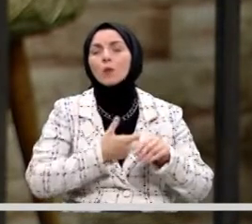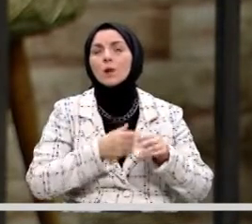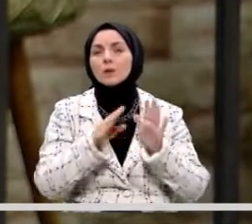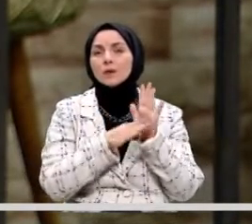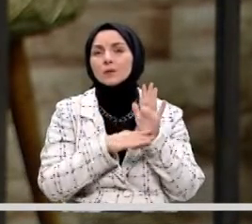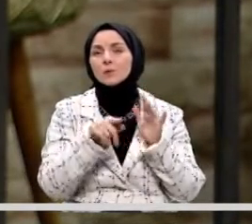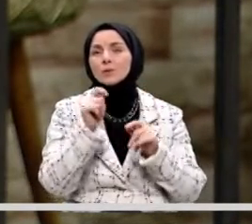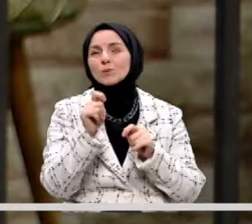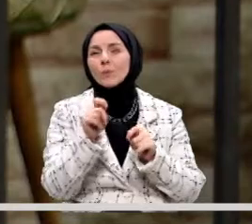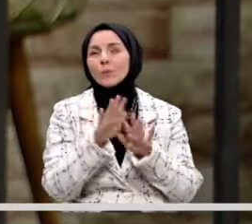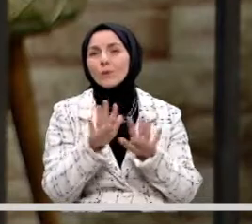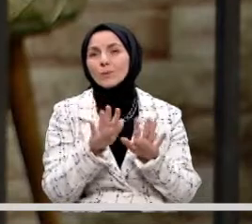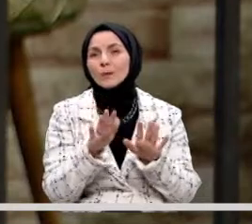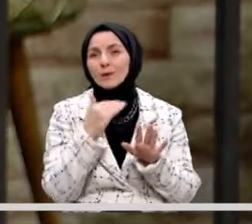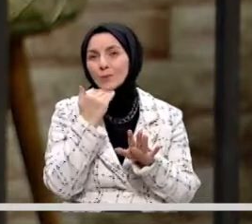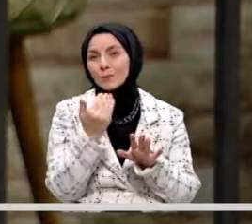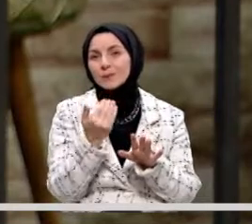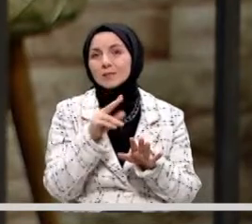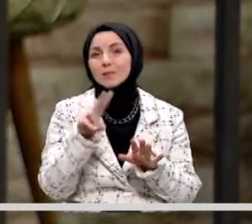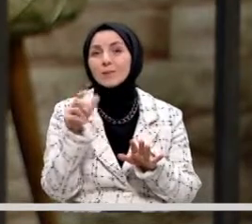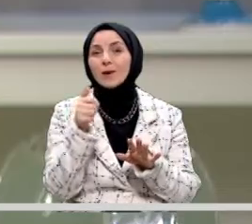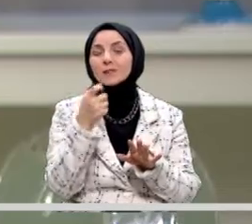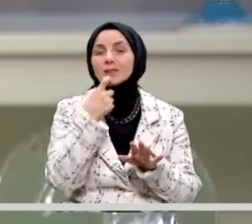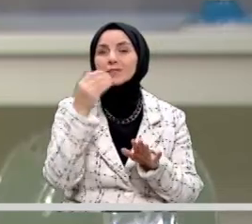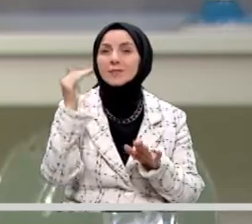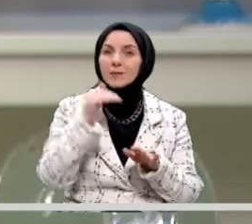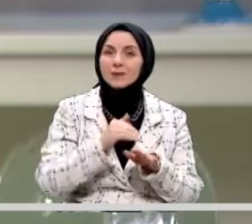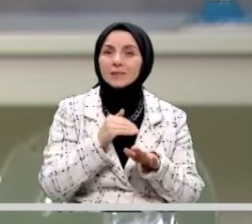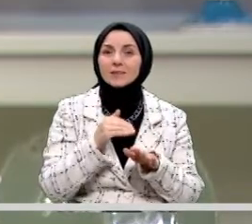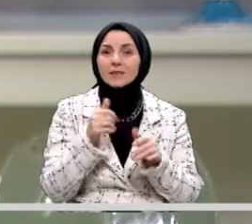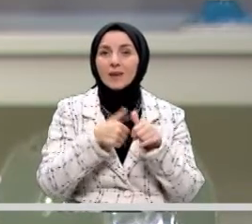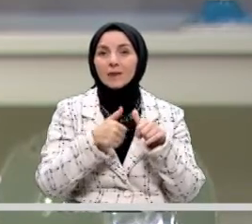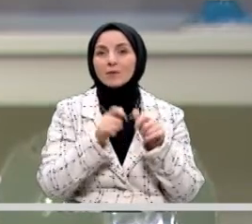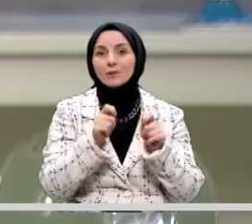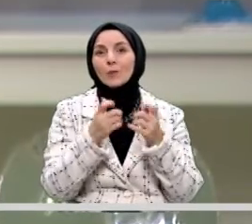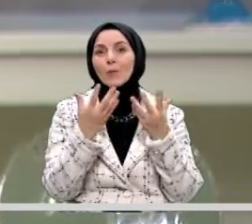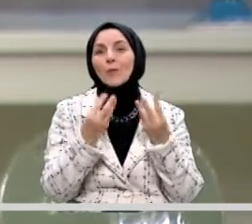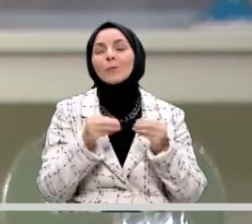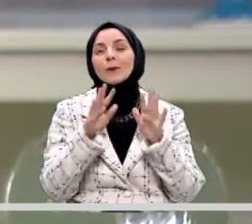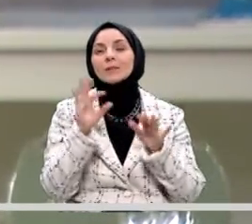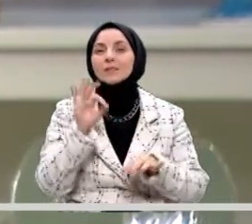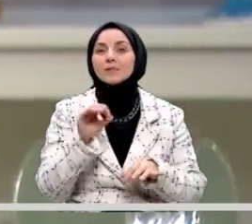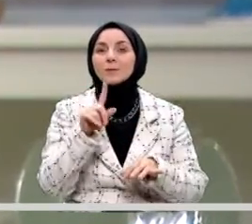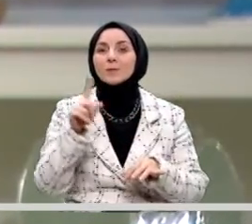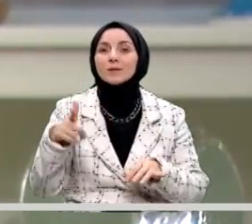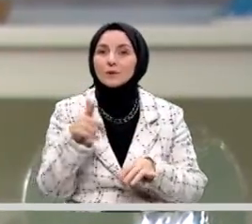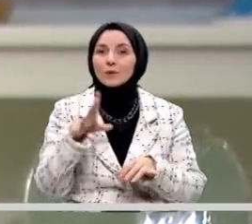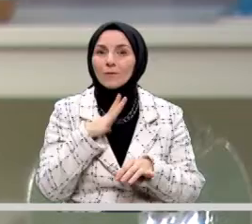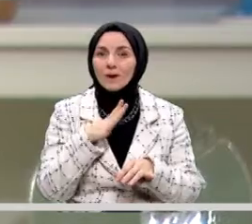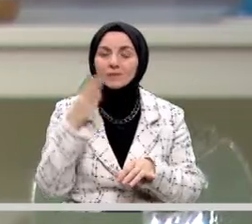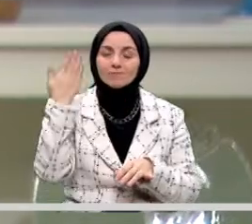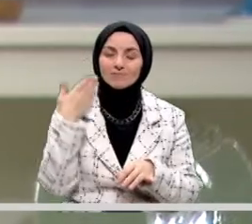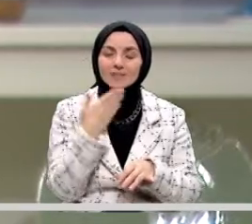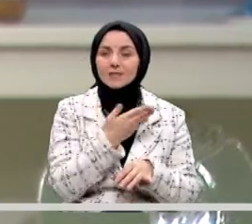geldiği zaman da evlilik zor gelmez İnşallah hocam Teşekkür ediyorum Evet efendim şimdi bir bandımız var Güzel bir bant Buyrun izleyelim